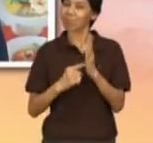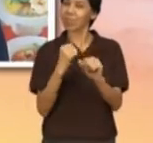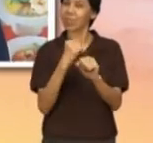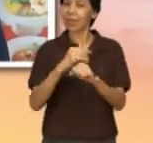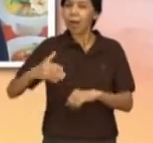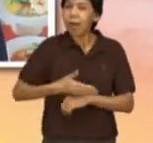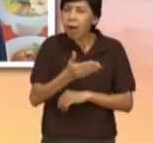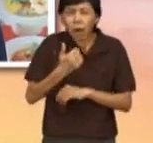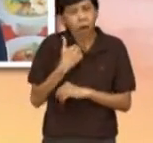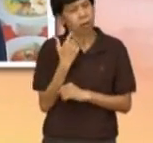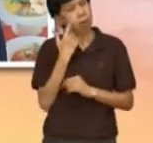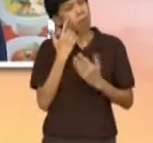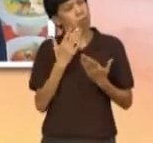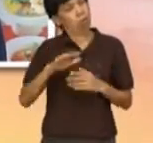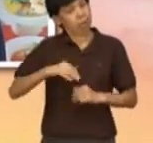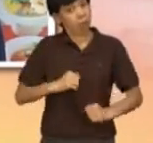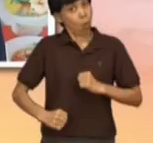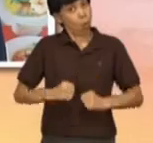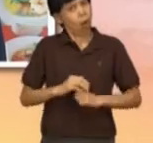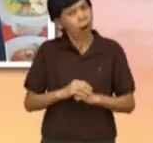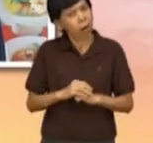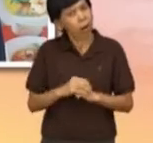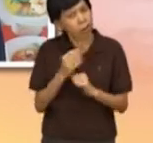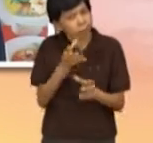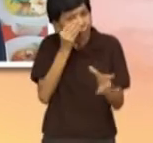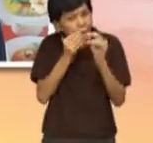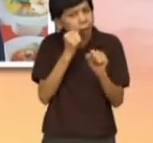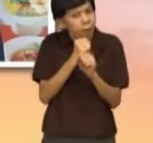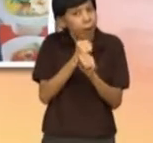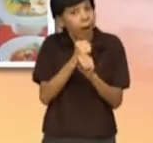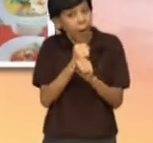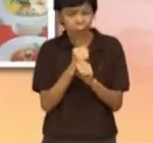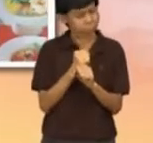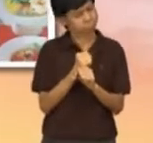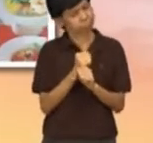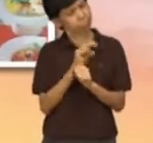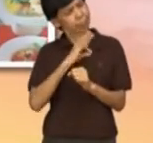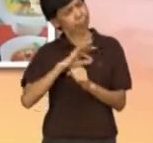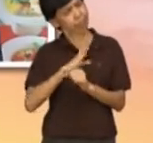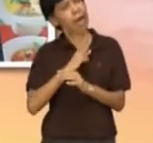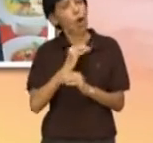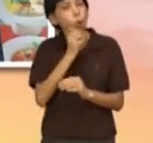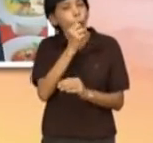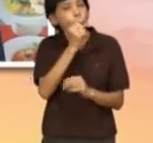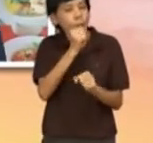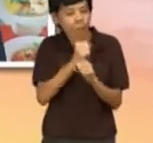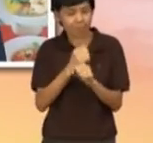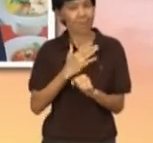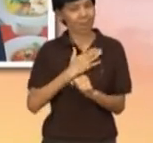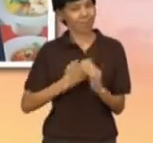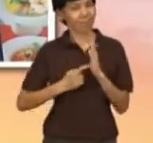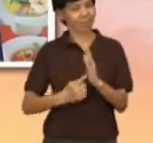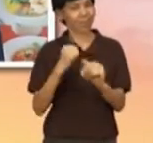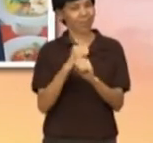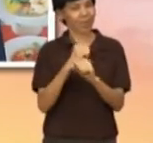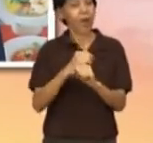างท่านอาจจะยังไม่ทราบนะคะอย่างน้องๆเยาวชนบางทีเมนูนี้นะคะอาจจะไม่เคยคุ้นหูคุ้นตาเลยก็ว่าได้นะคะแต่รายการเรานำมาเสน